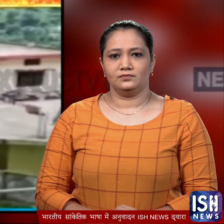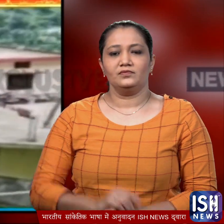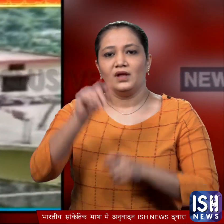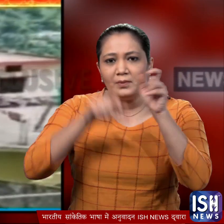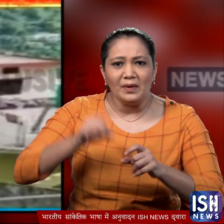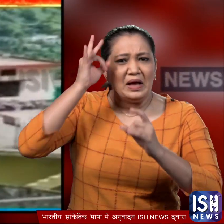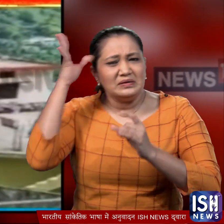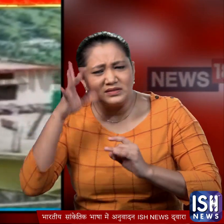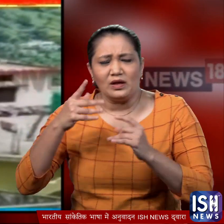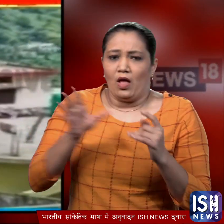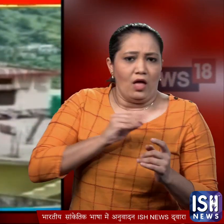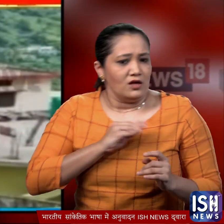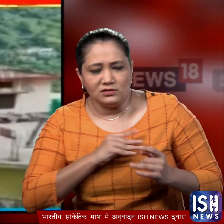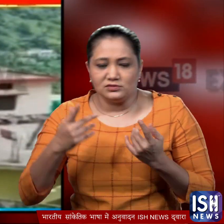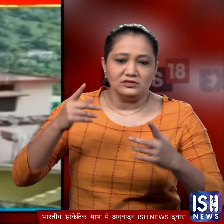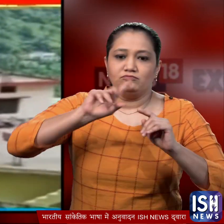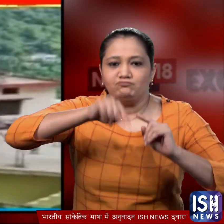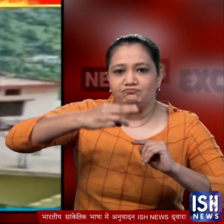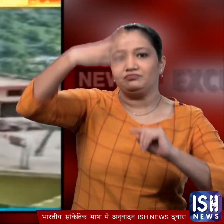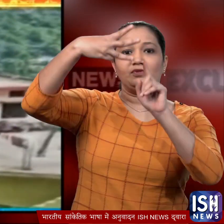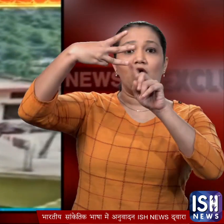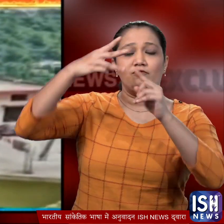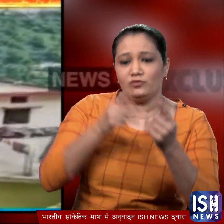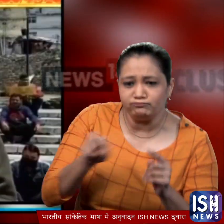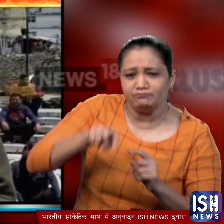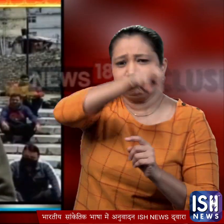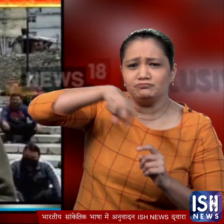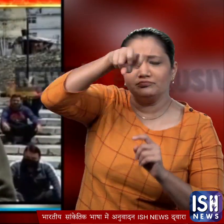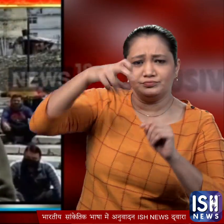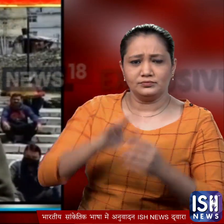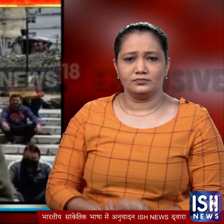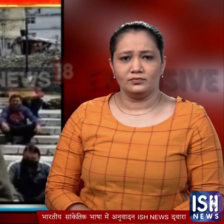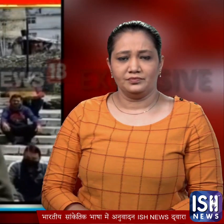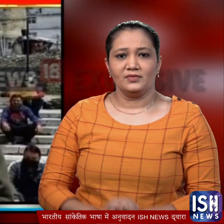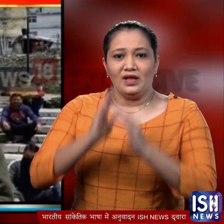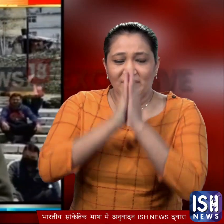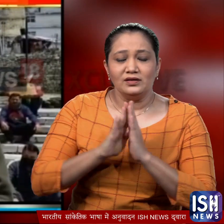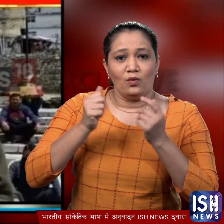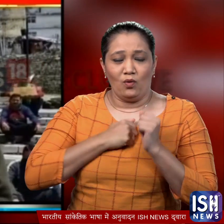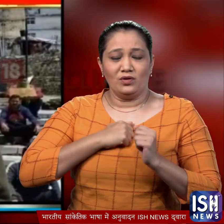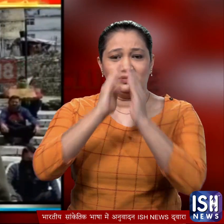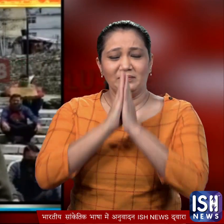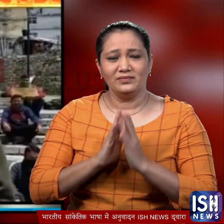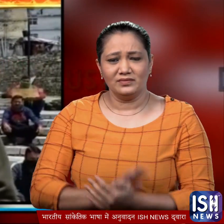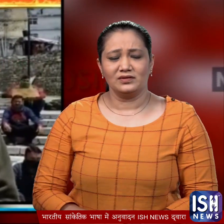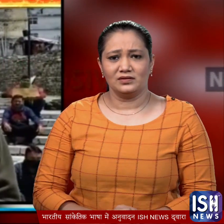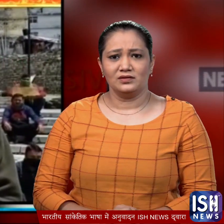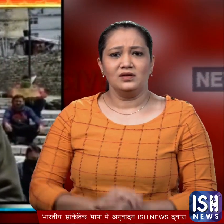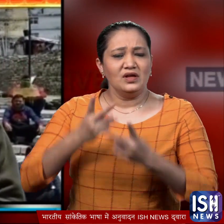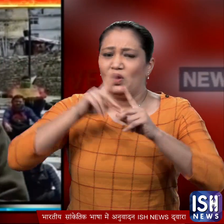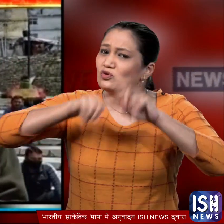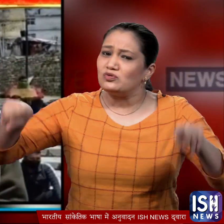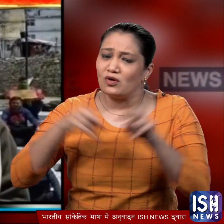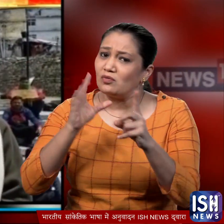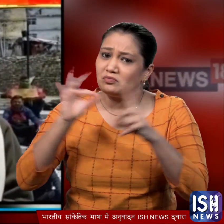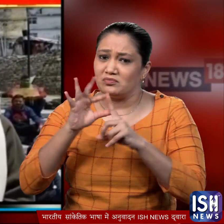लोगों के गुस्से से वो इतना डर गए कि सीधा तीसरी मंजिल तक भागते चले गए। हमारे सनातन धर्म के साथ जो भी कुठाराघात किया जा